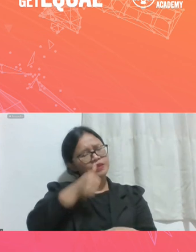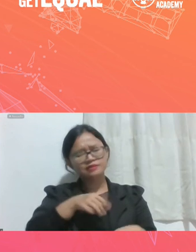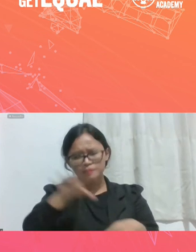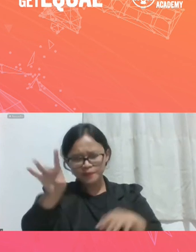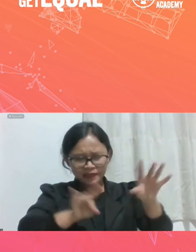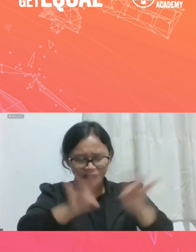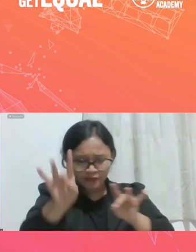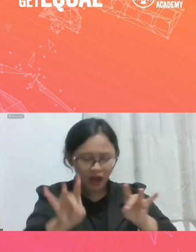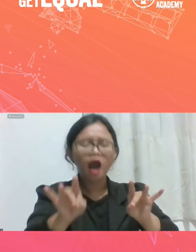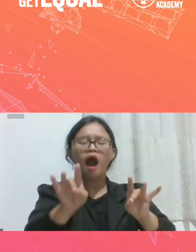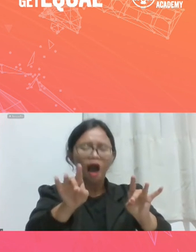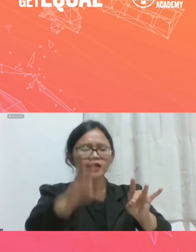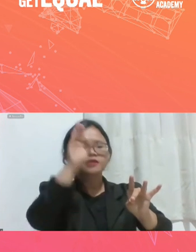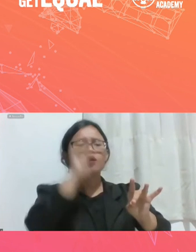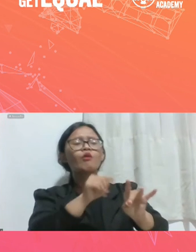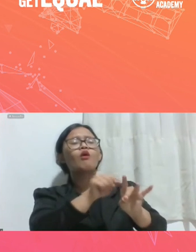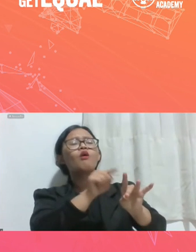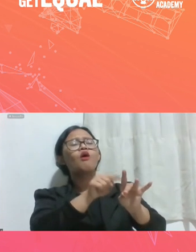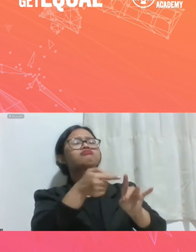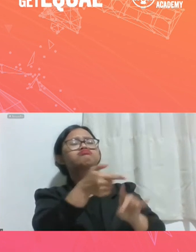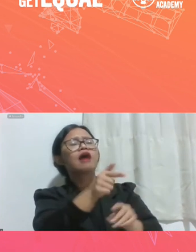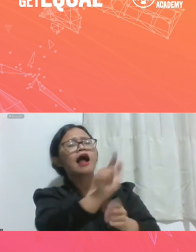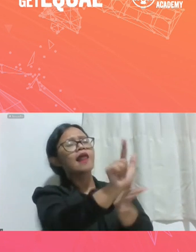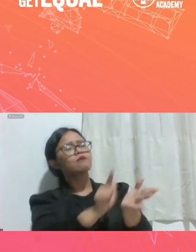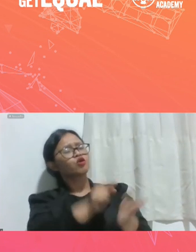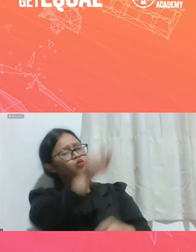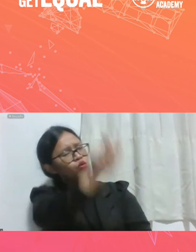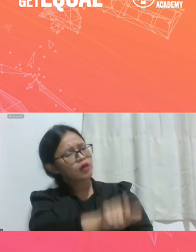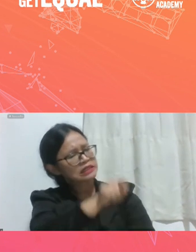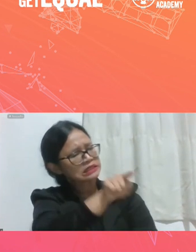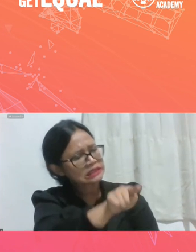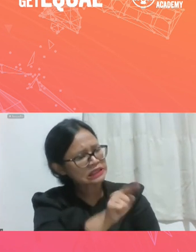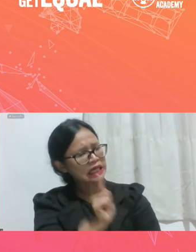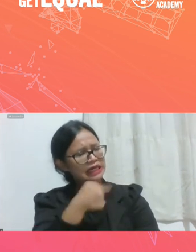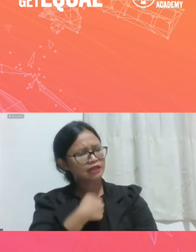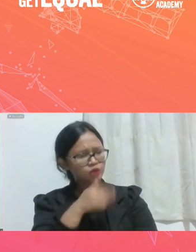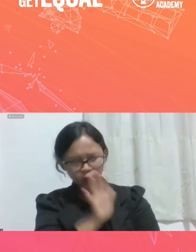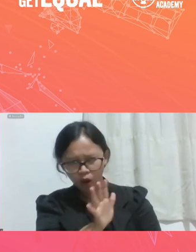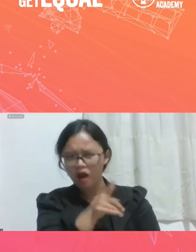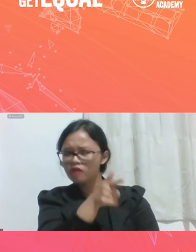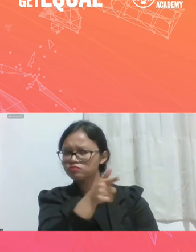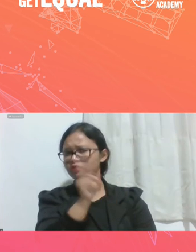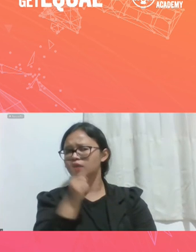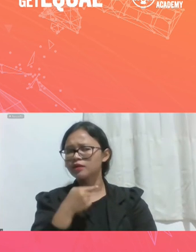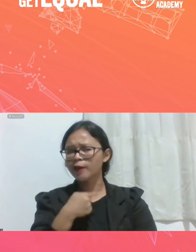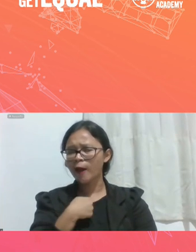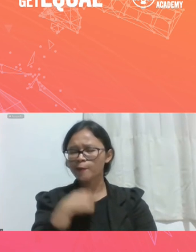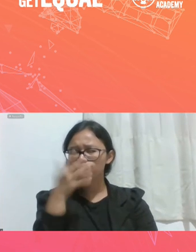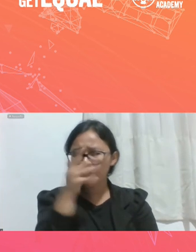bisa memilah apakah kemudian si pelapor ini tentu tidak mungkin dijadikan